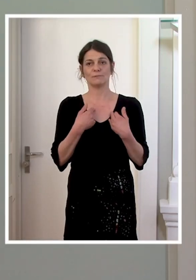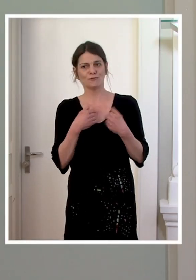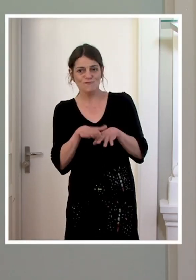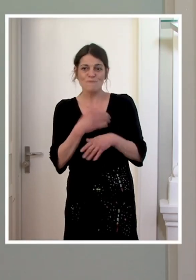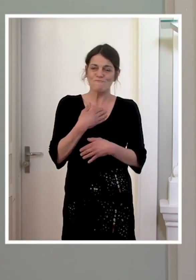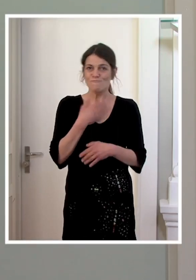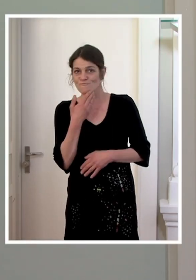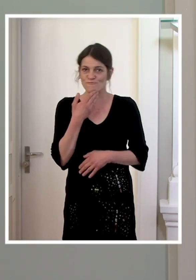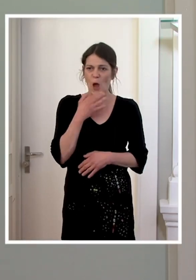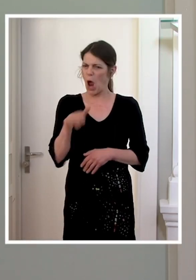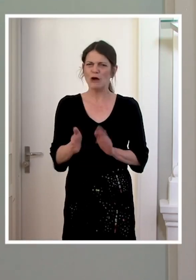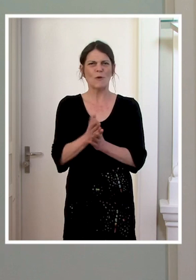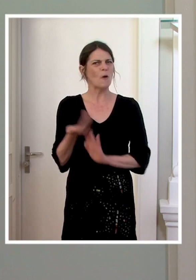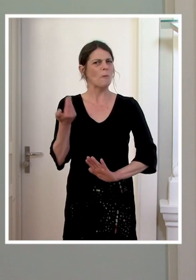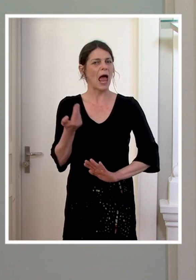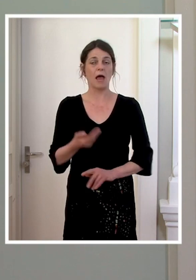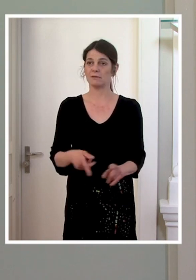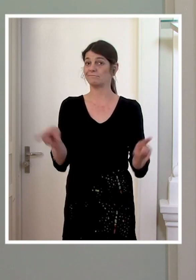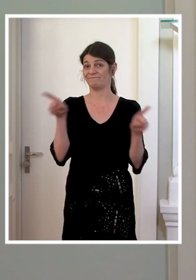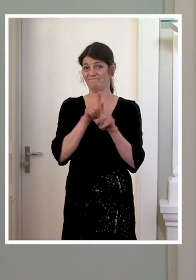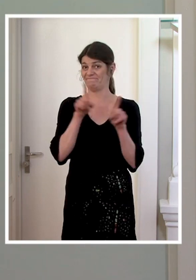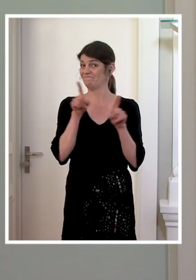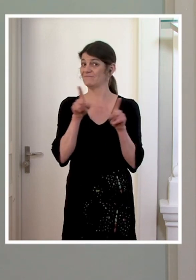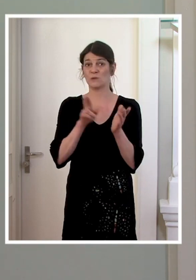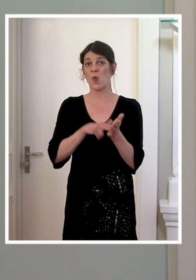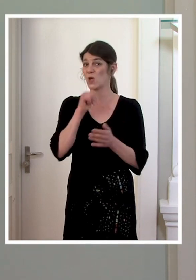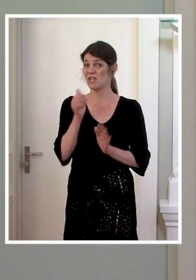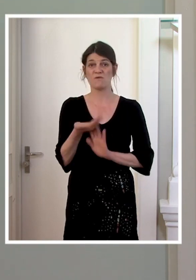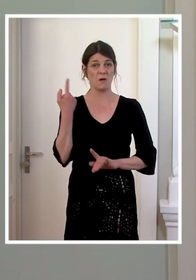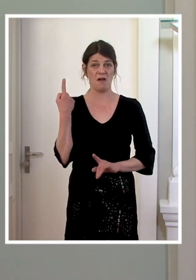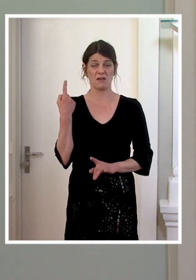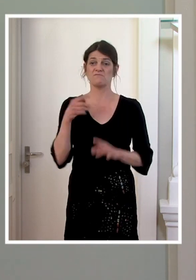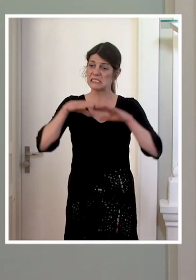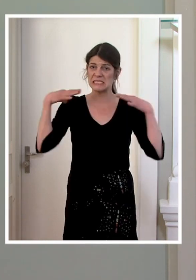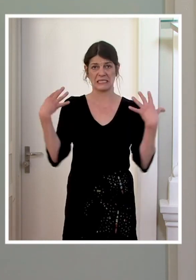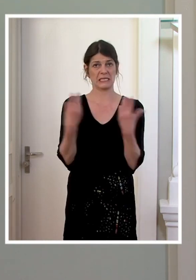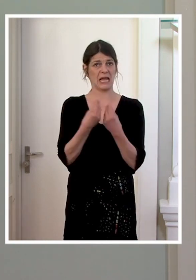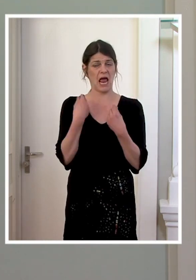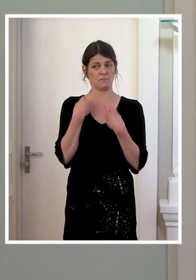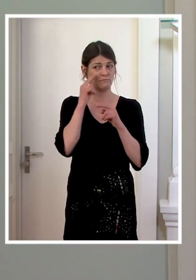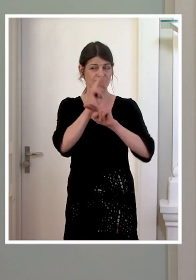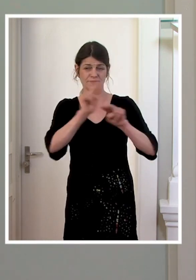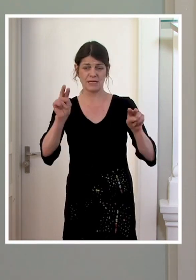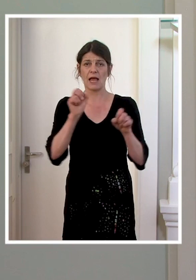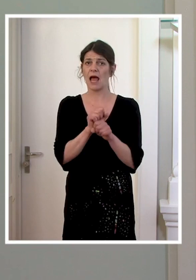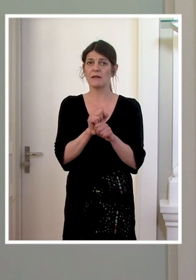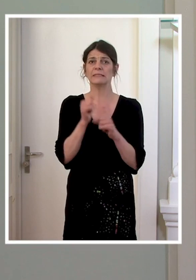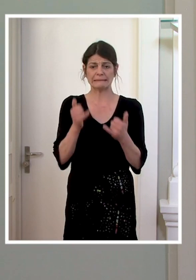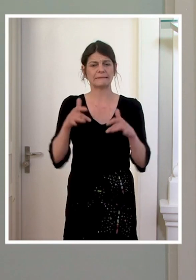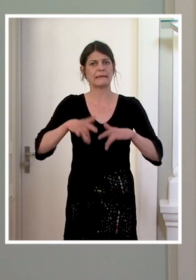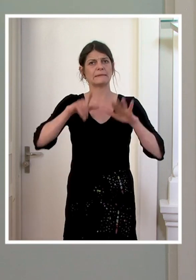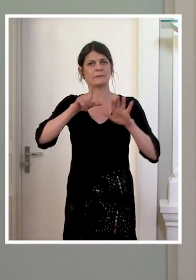zu sagen ihr das war's jetzt aber das war es eben nicht wir sehen insgesamt unsere 77